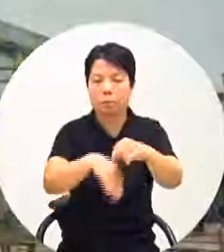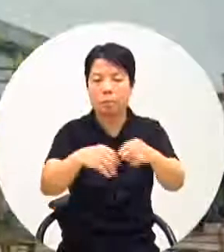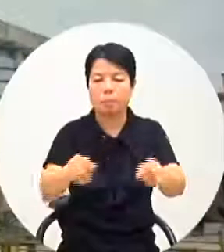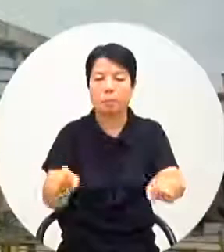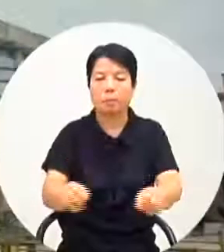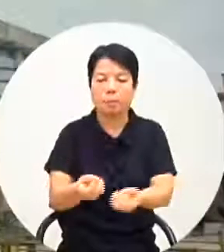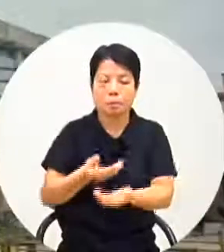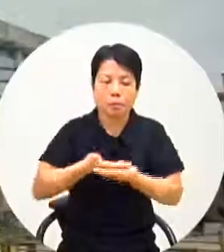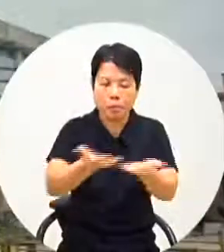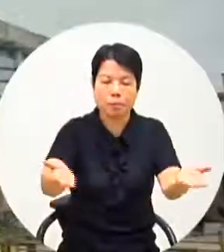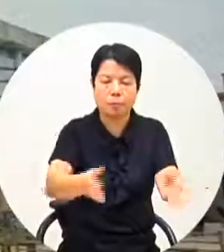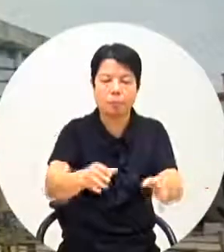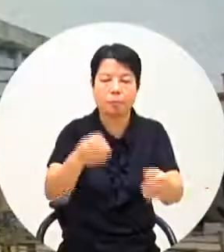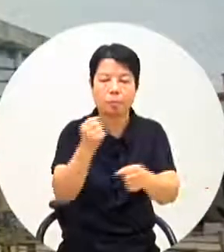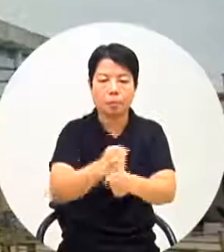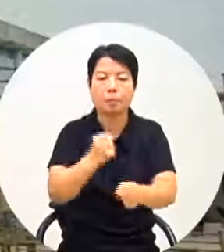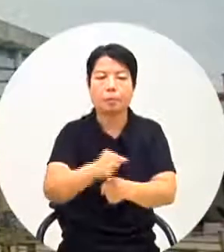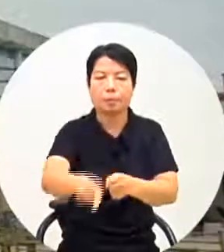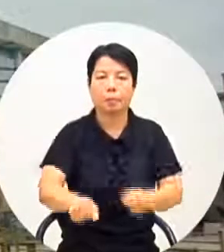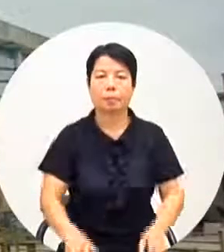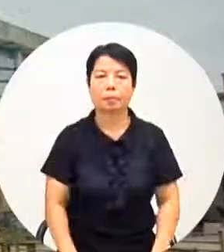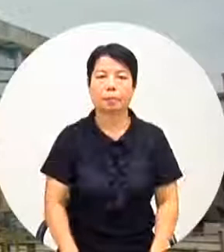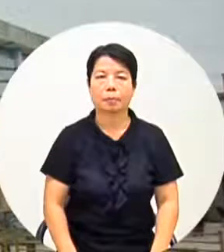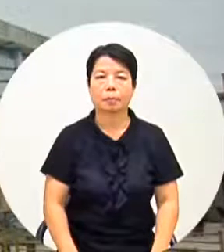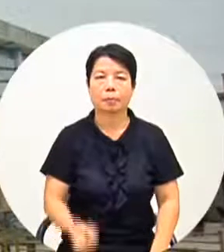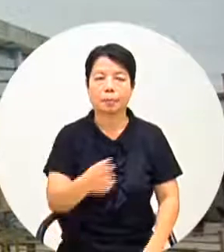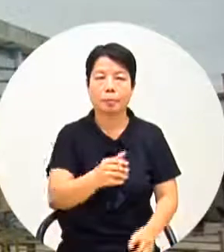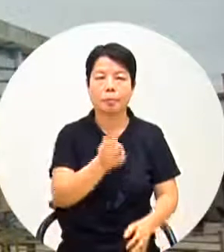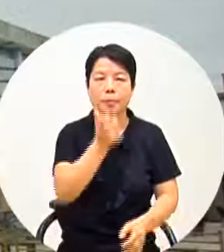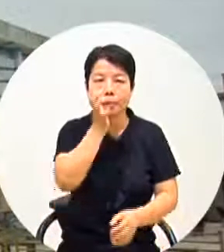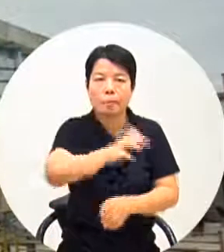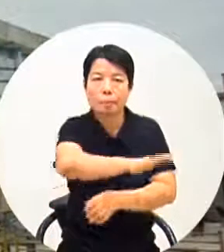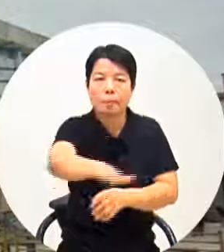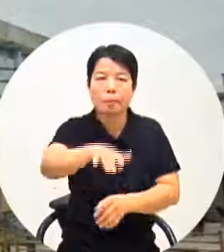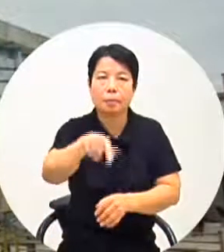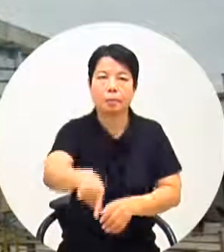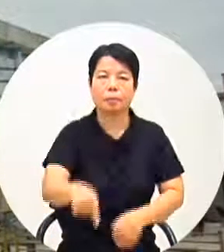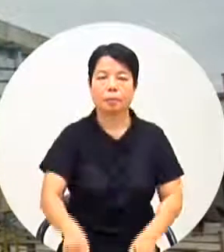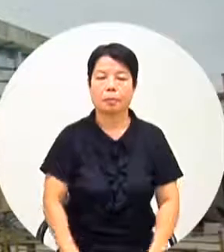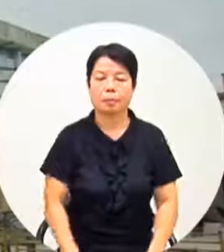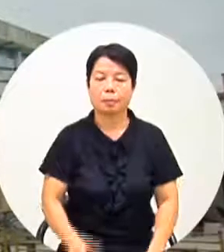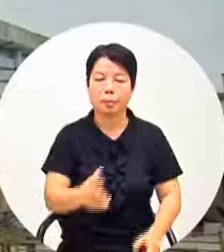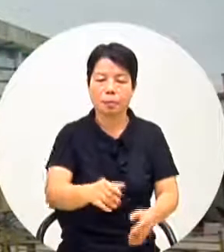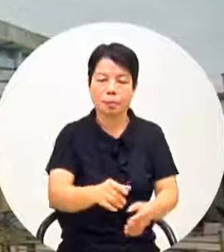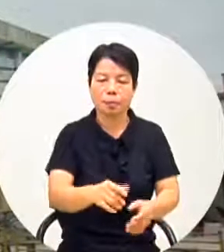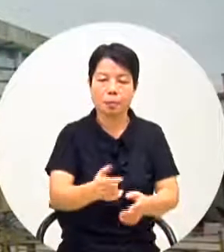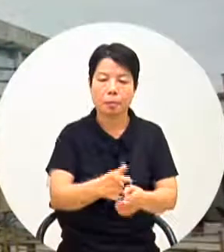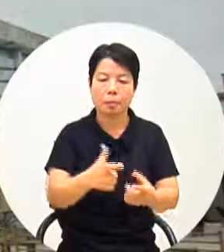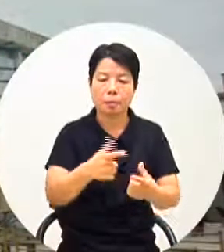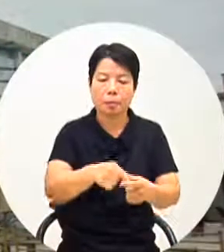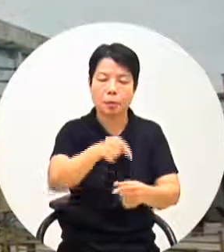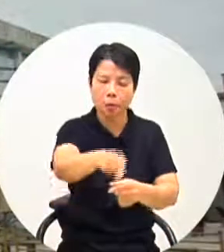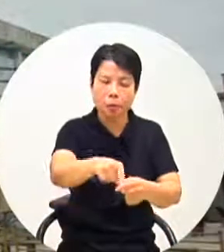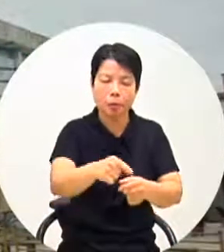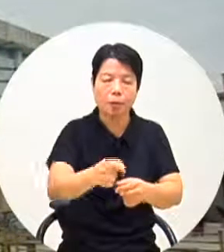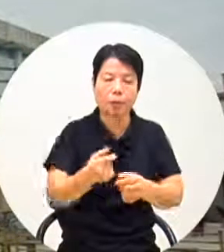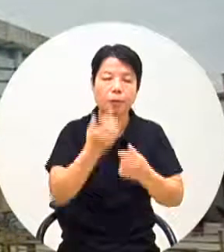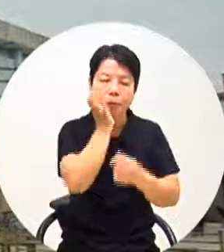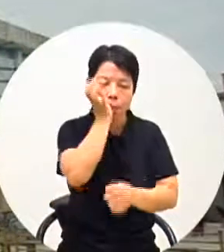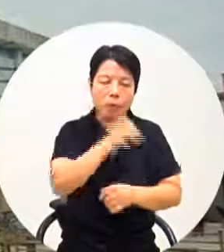那再来呢，我们是变更盐城地区的西部计划。那这一个是位于奈拿切的东侧啊，计划